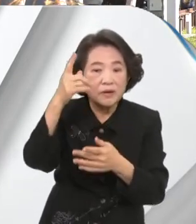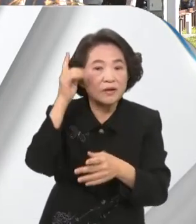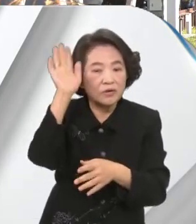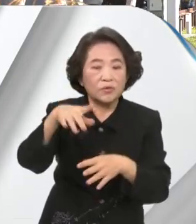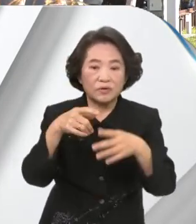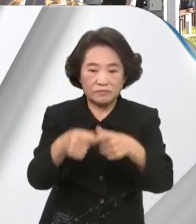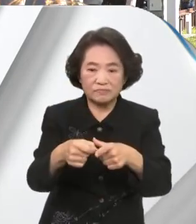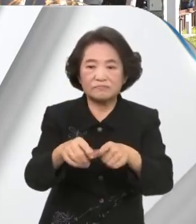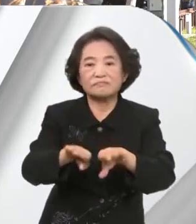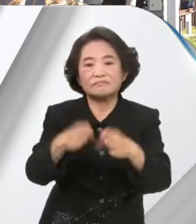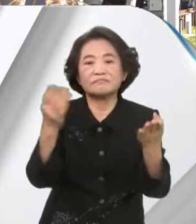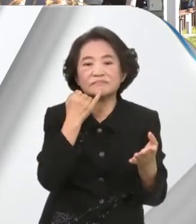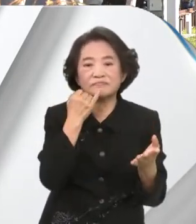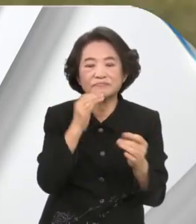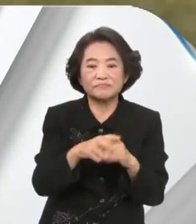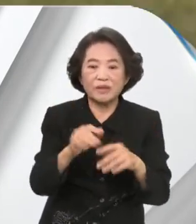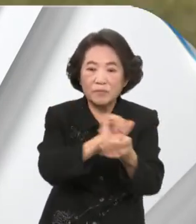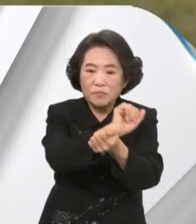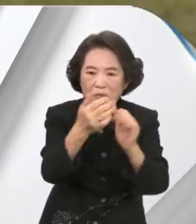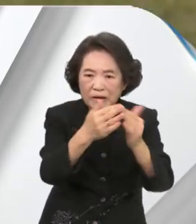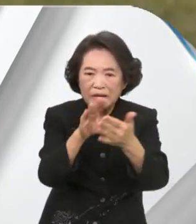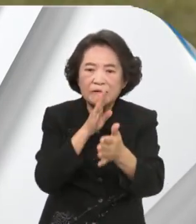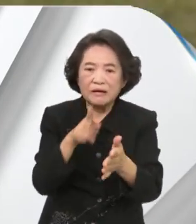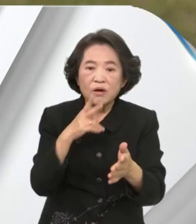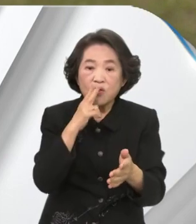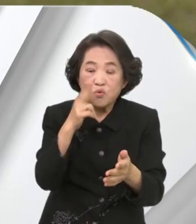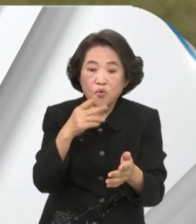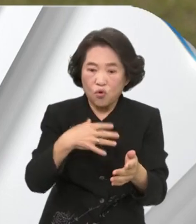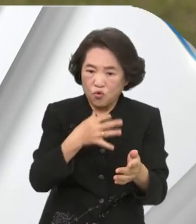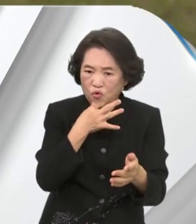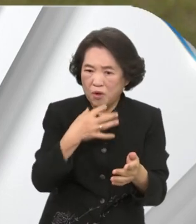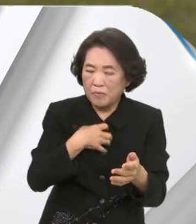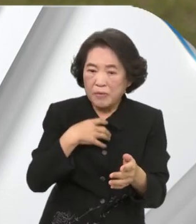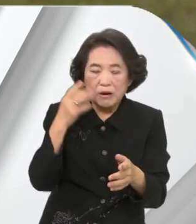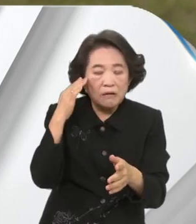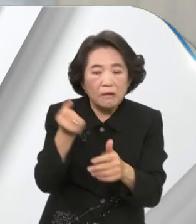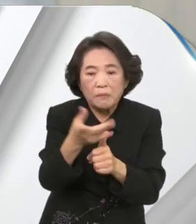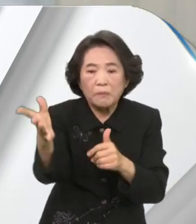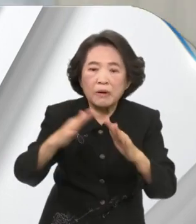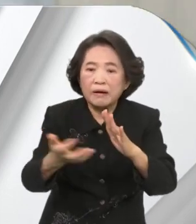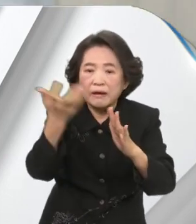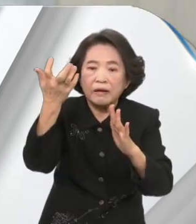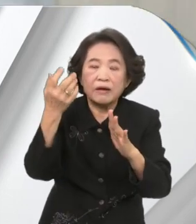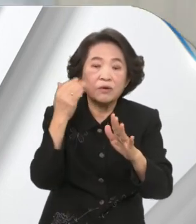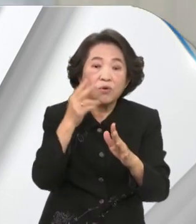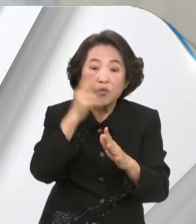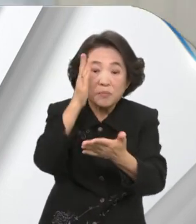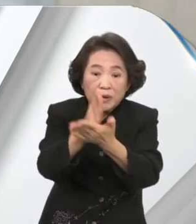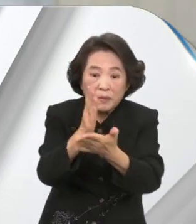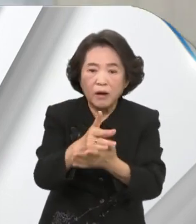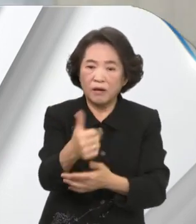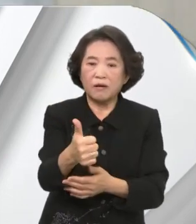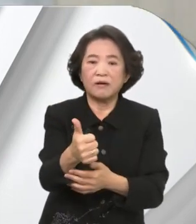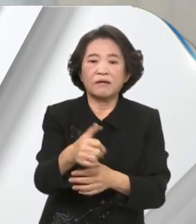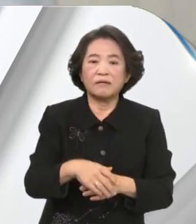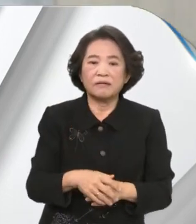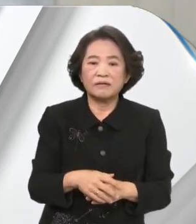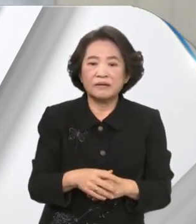放。现在都在水做为屋的，专门是研究后，要做来减少腐蚀屋的可能。 自然可以减少垃